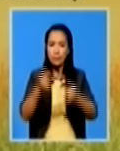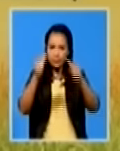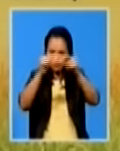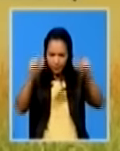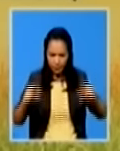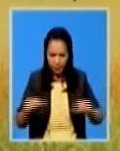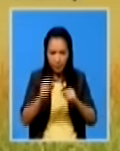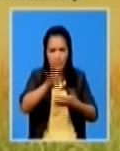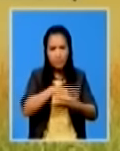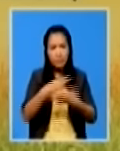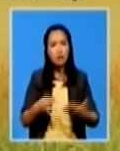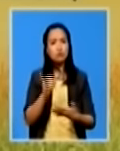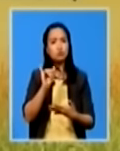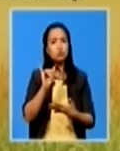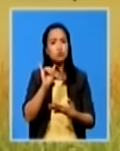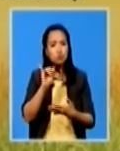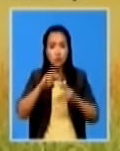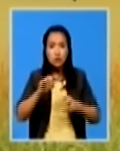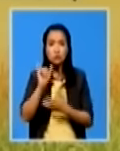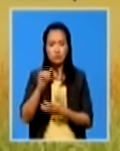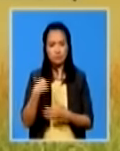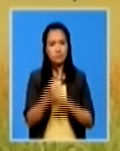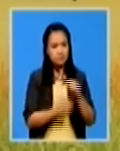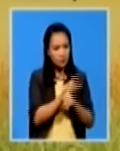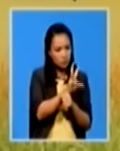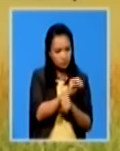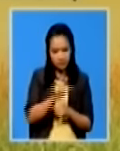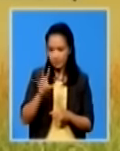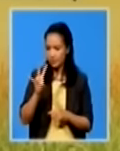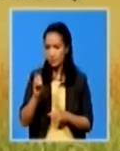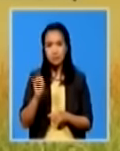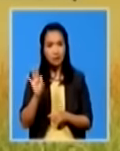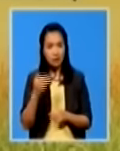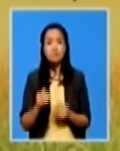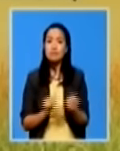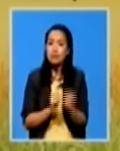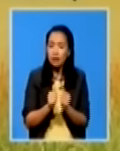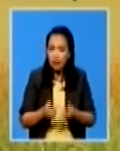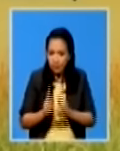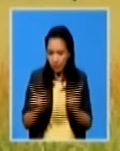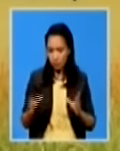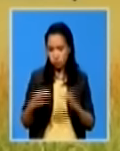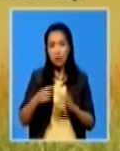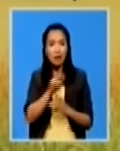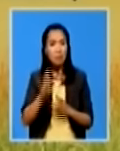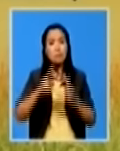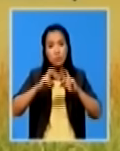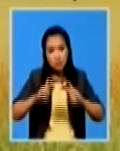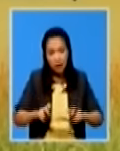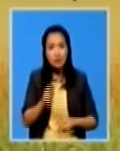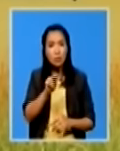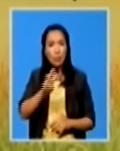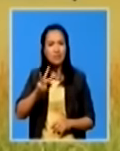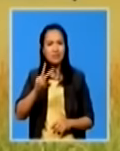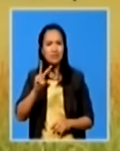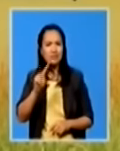ตร์การวิจัยแห่งชาติ20ปี2560ถึง2579ได้มีการจัดตั้งคณะกรรมการนโยบายระบบวิจัยและนวัตกรรมแห่งช